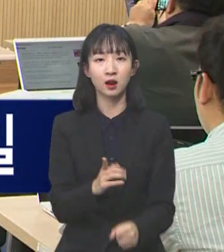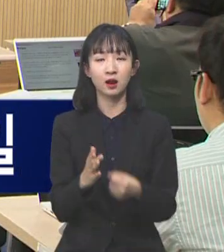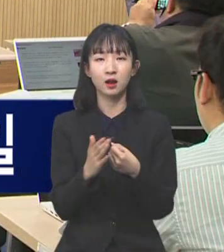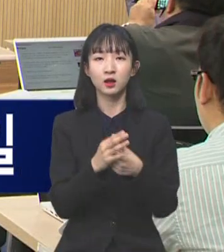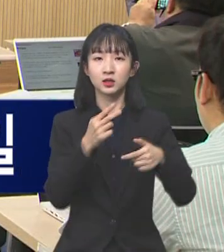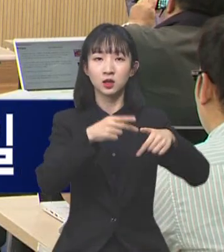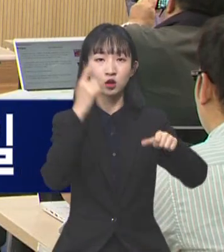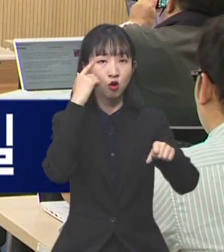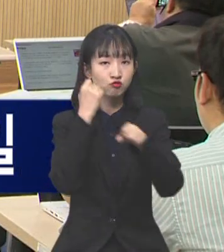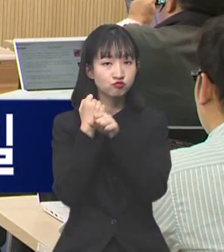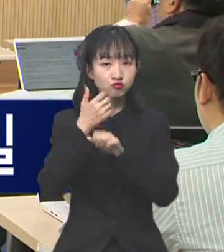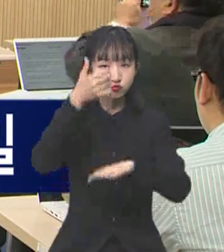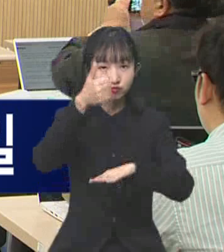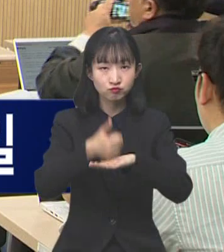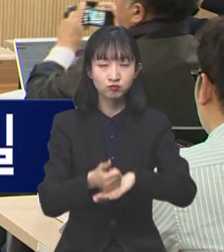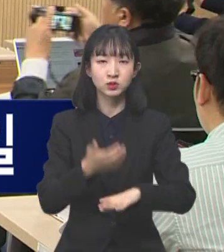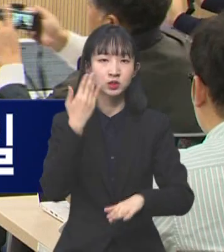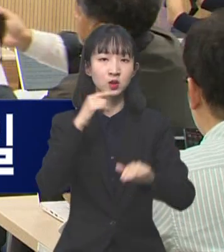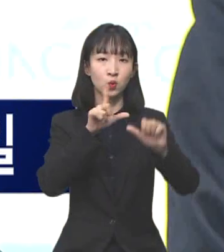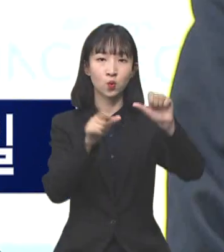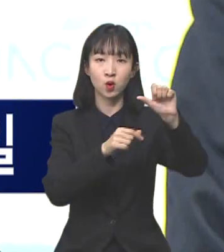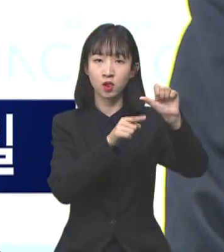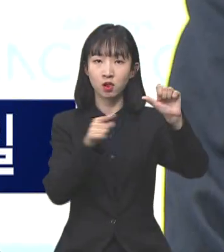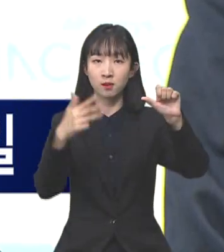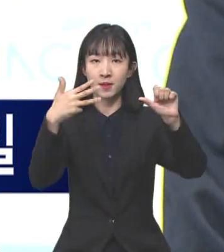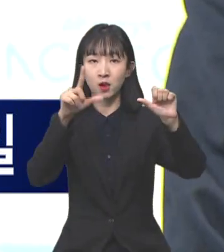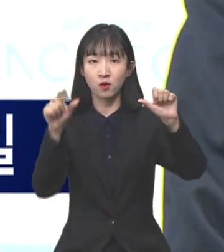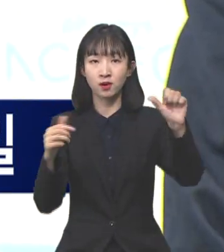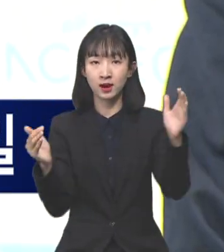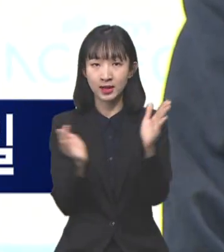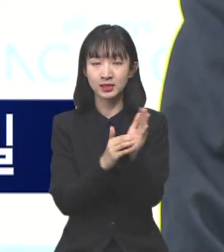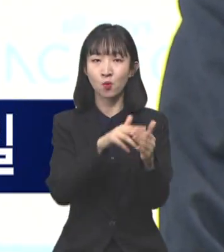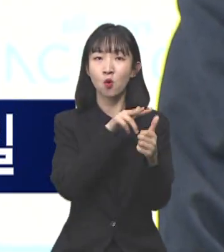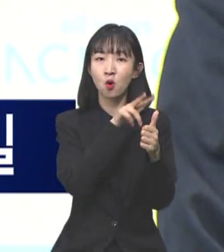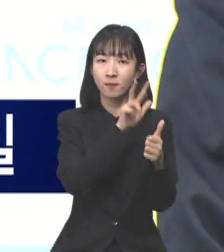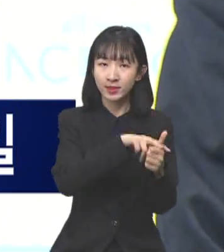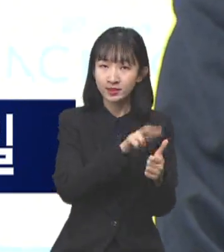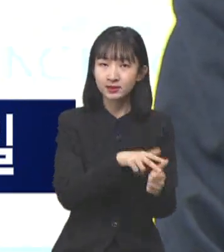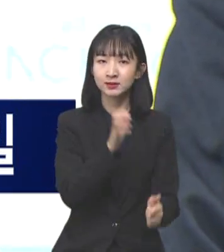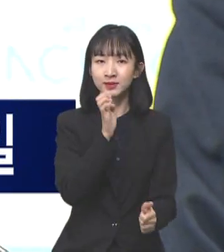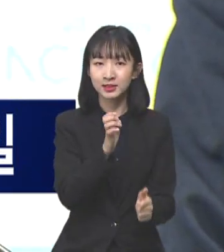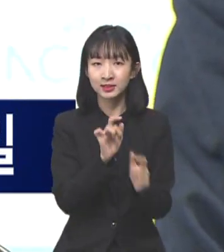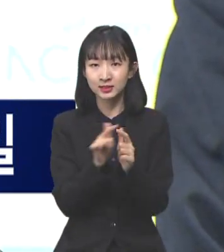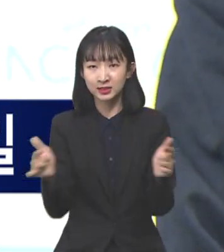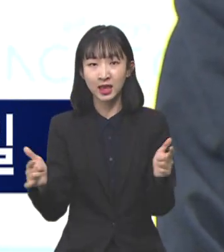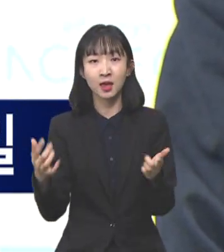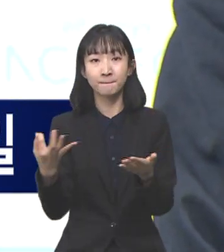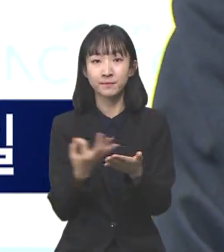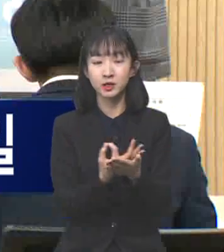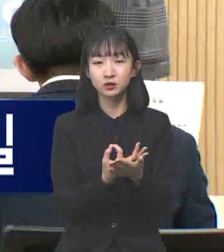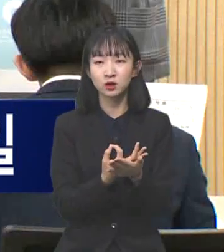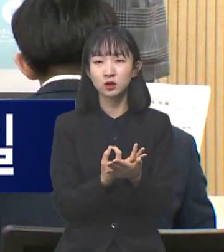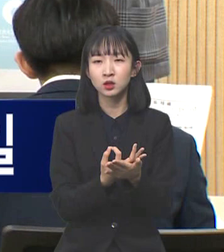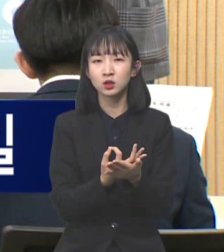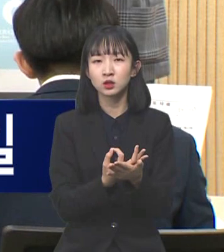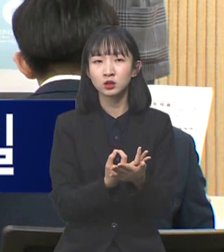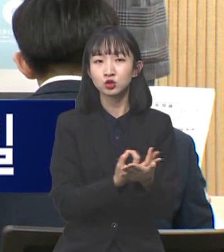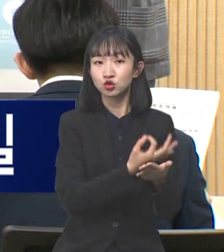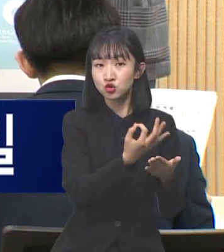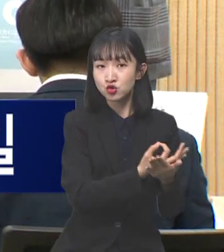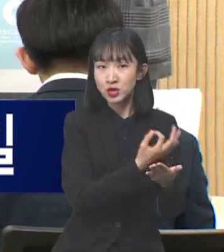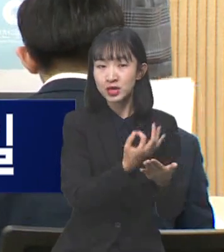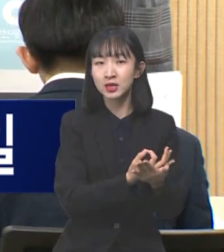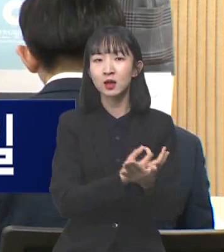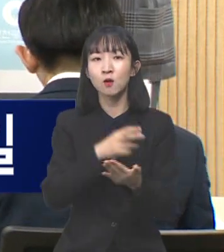인천 연구원의 분석 결과 지난 5월부터 8월까지 대형마트와 기업형 슈퍼의 매출이 슈퍼마켓 편의점 등 골목상권